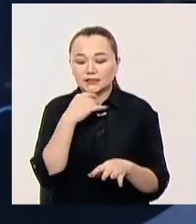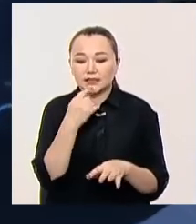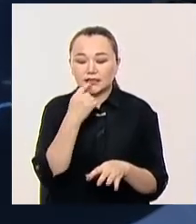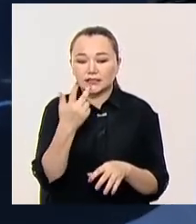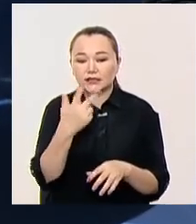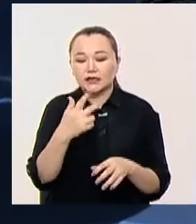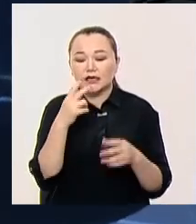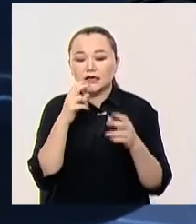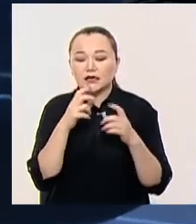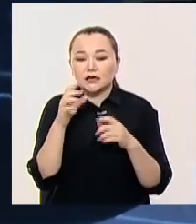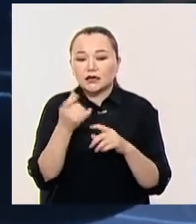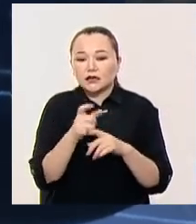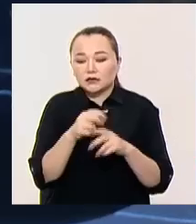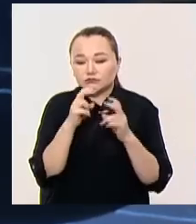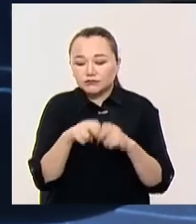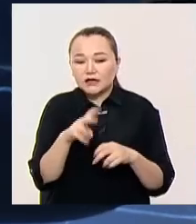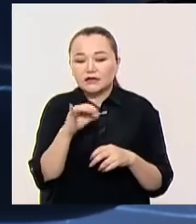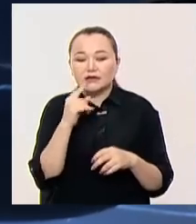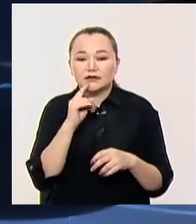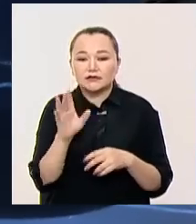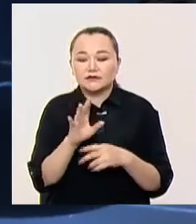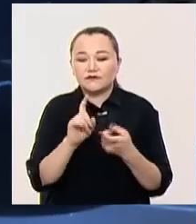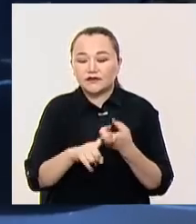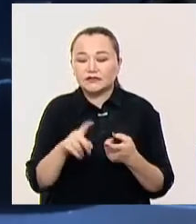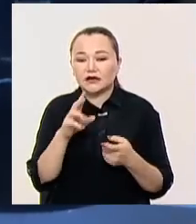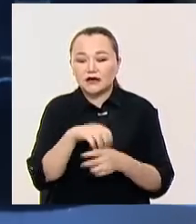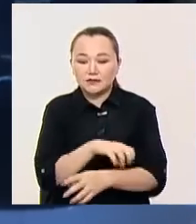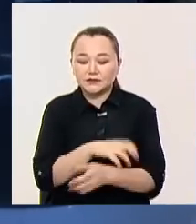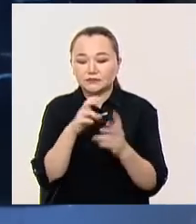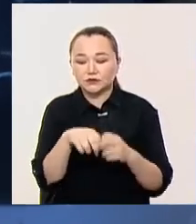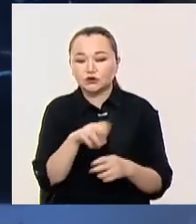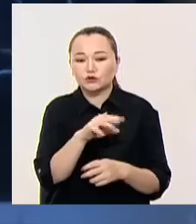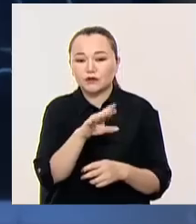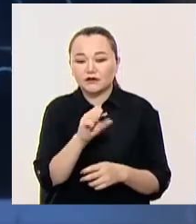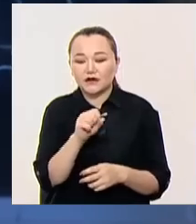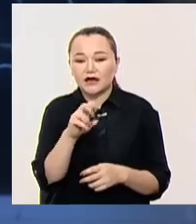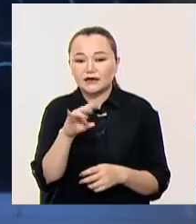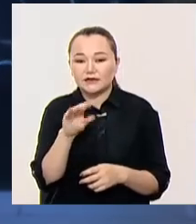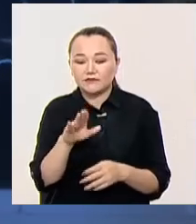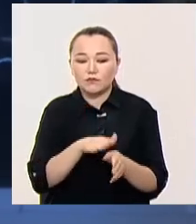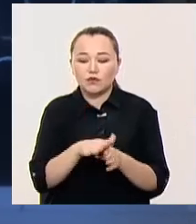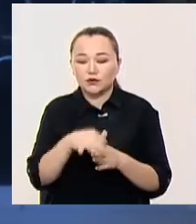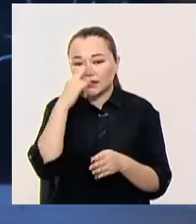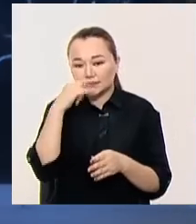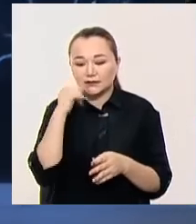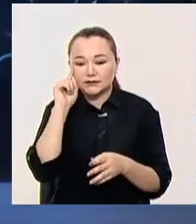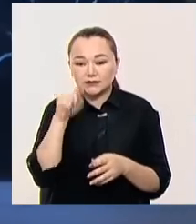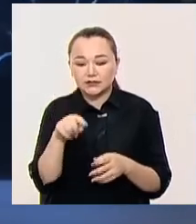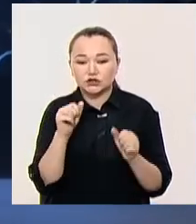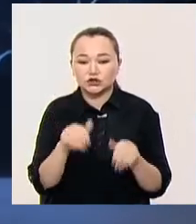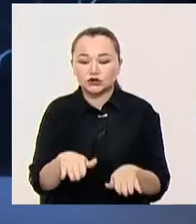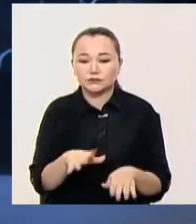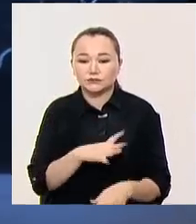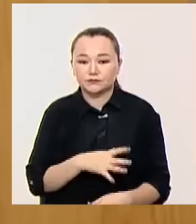тұрған сынақ нәтижесін саралаған лингвистикалық комиссия Алиев пен Тұрсынбекова мемлекеттік тілді толыққанды меңгерген деген шешім